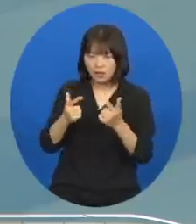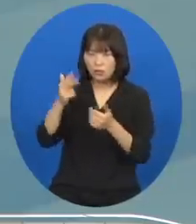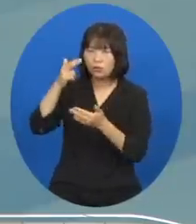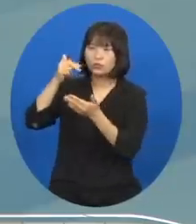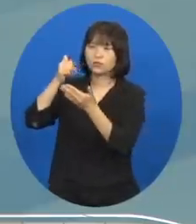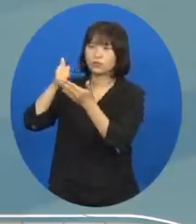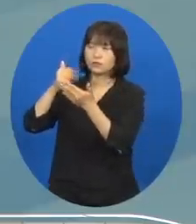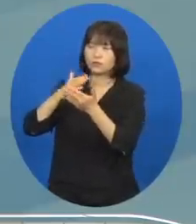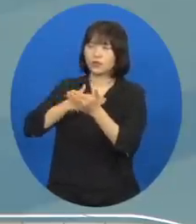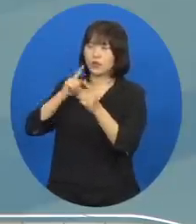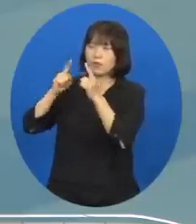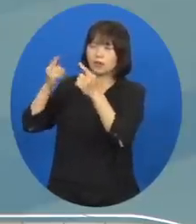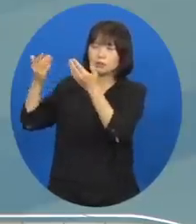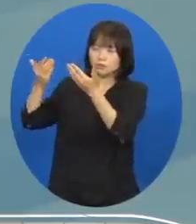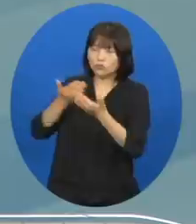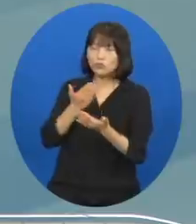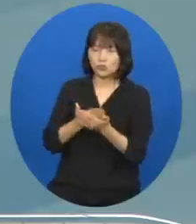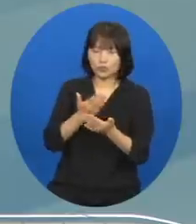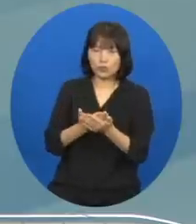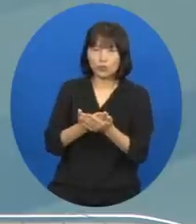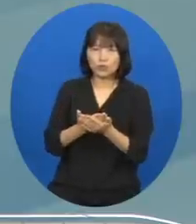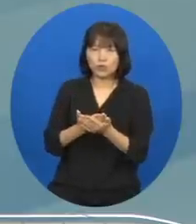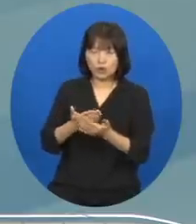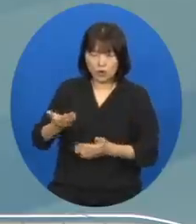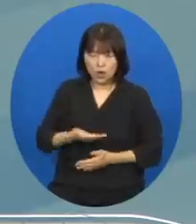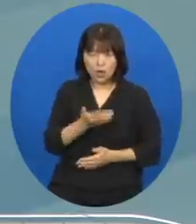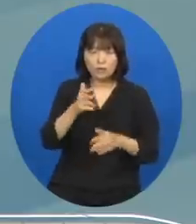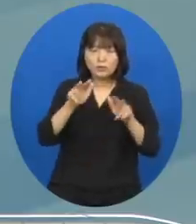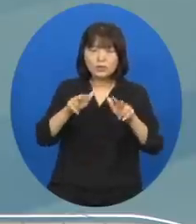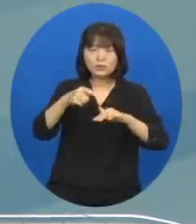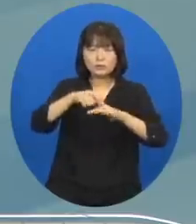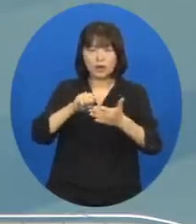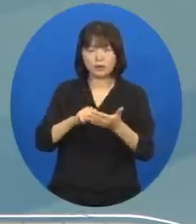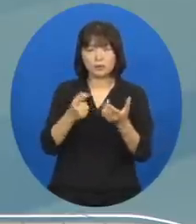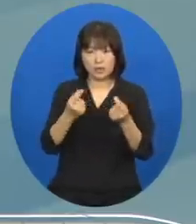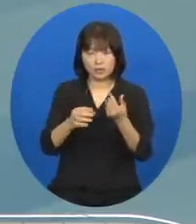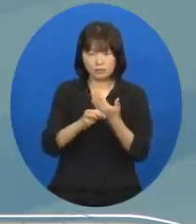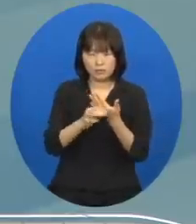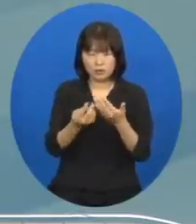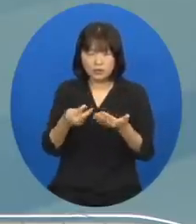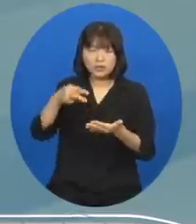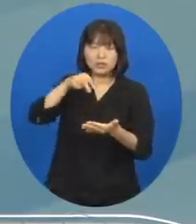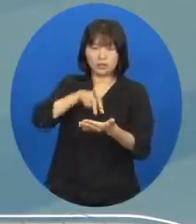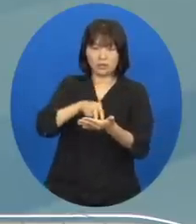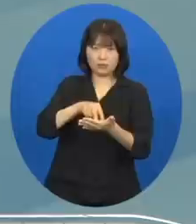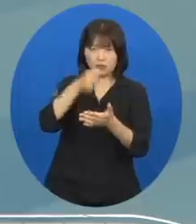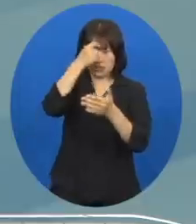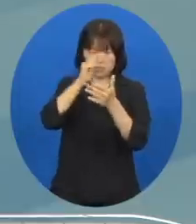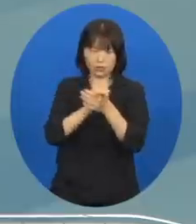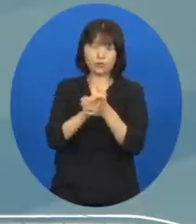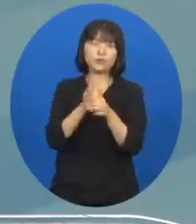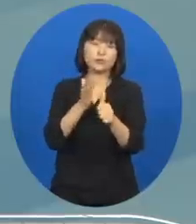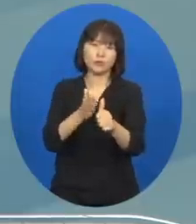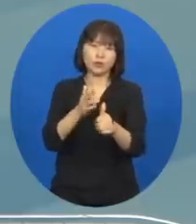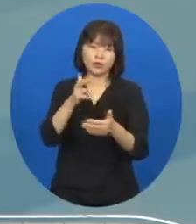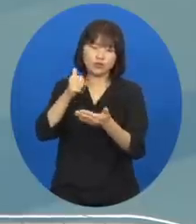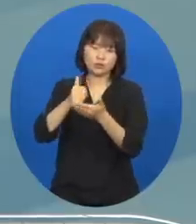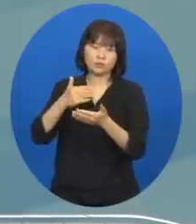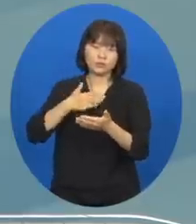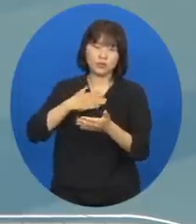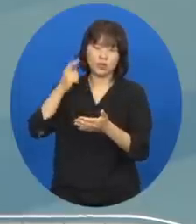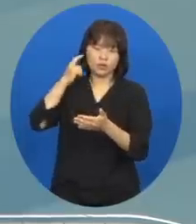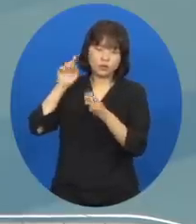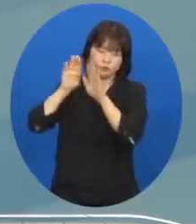주세요. 여러분이 지금 정말 그 심정이신 분은 일어나서 기도하세요. 주님, 제 귀를